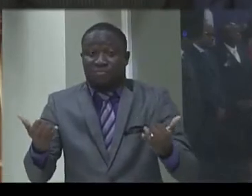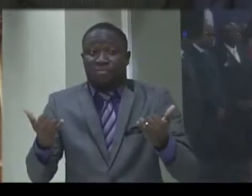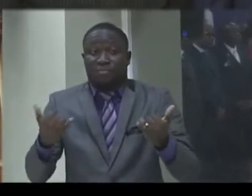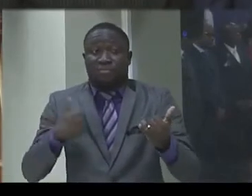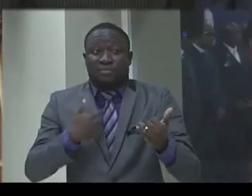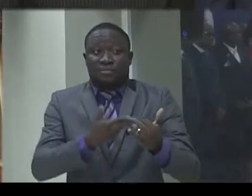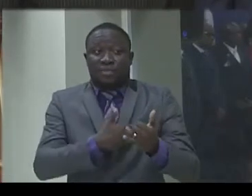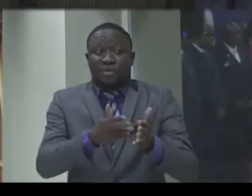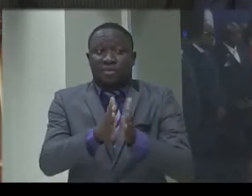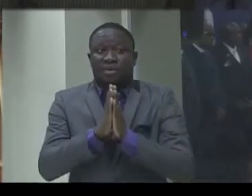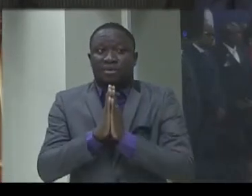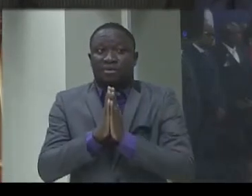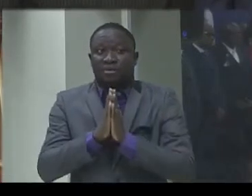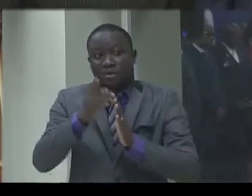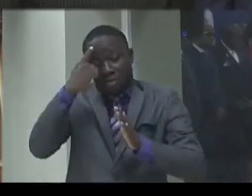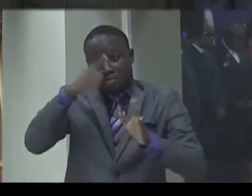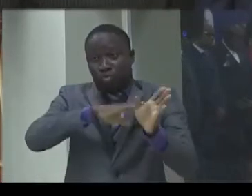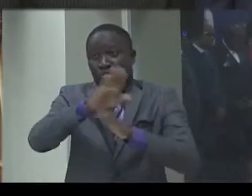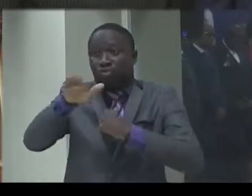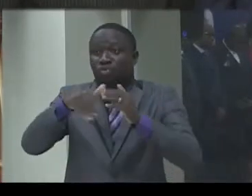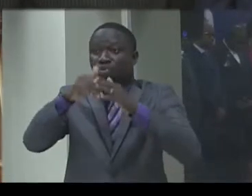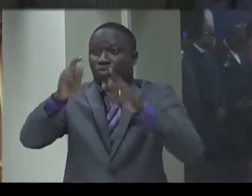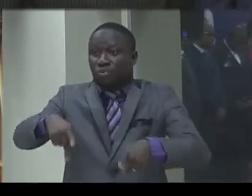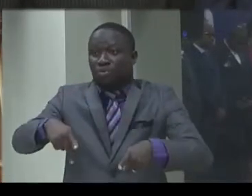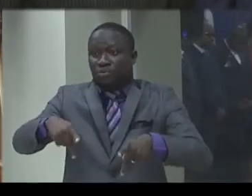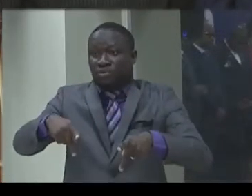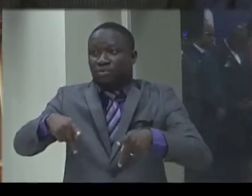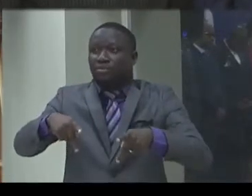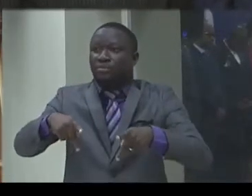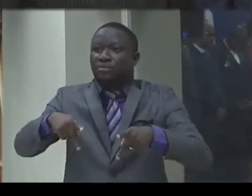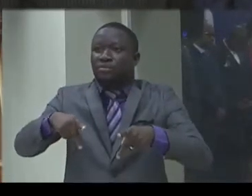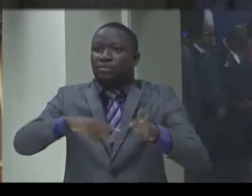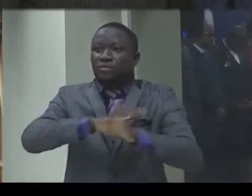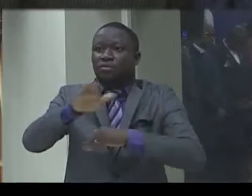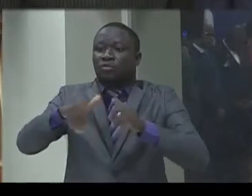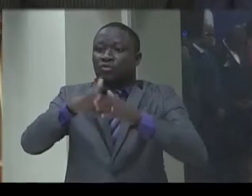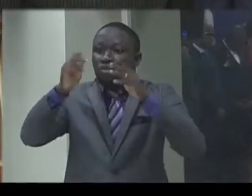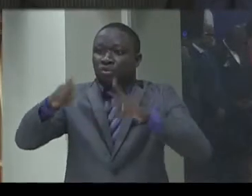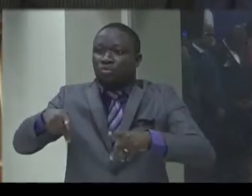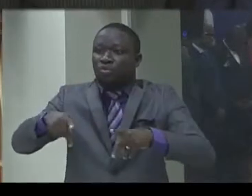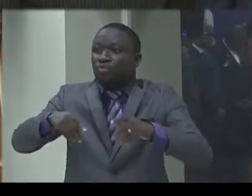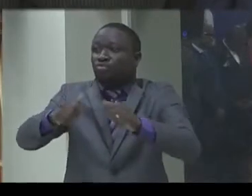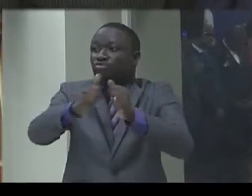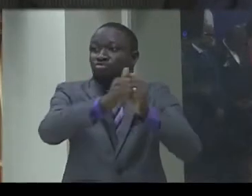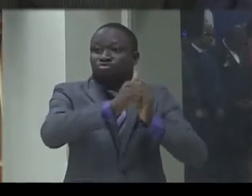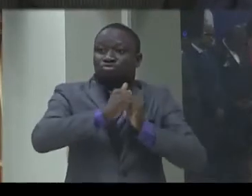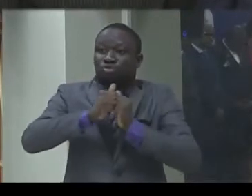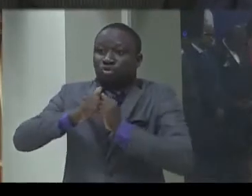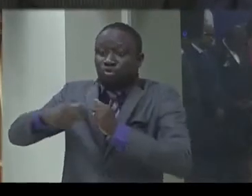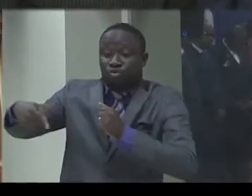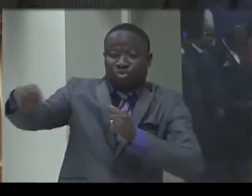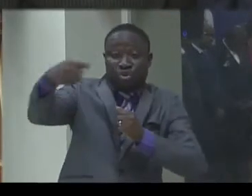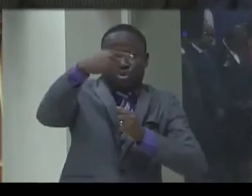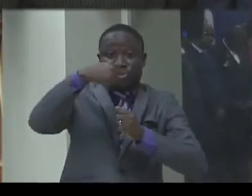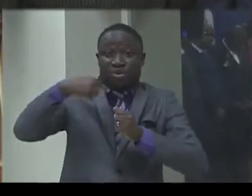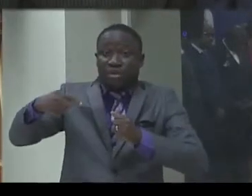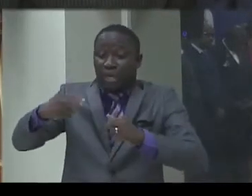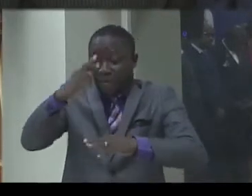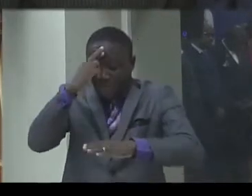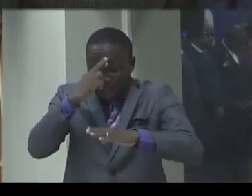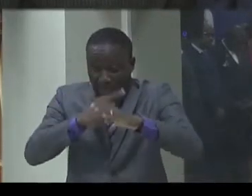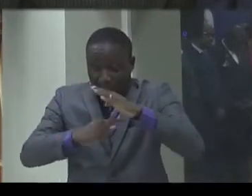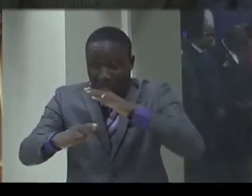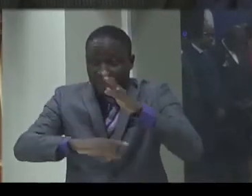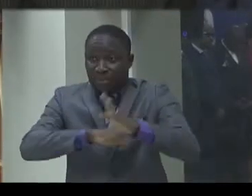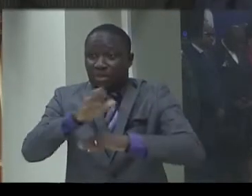nap mande pou tout moun tout moun ala hon bade respekte tout